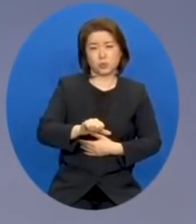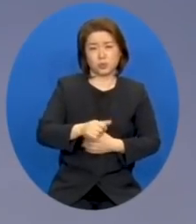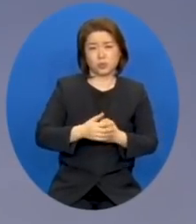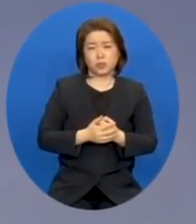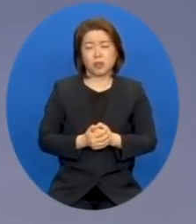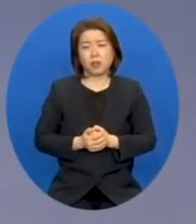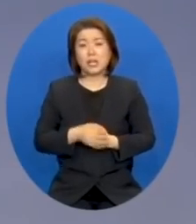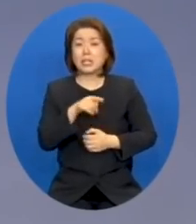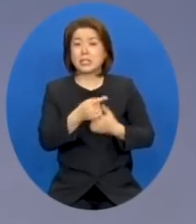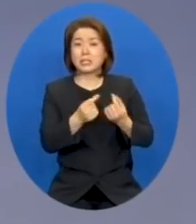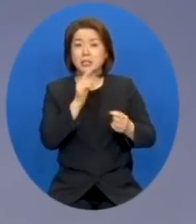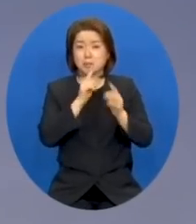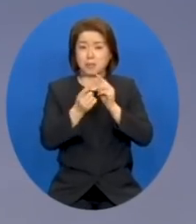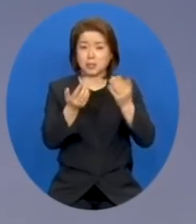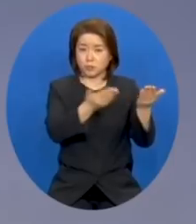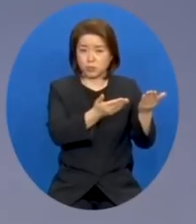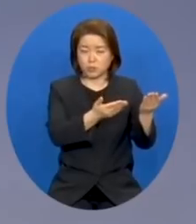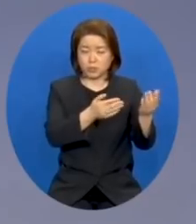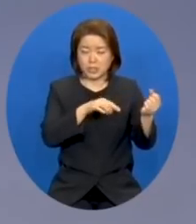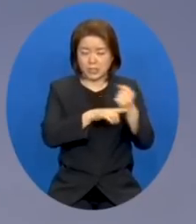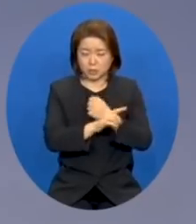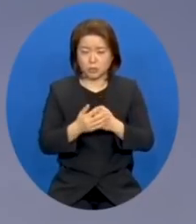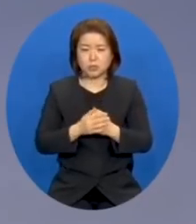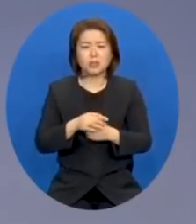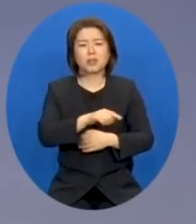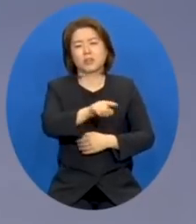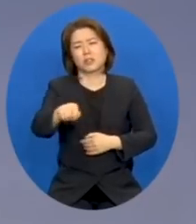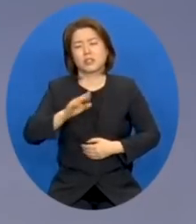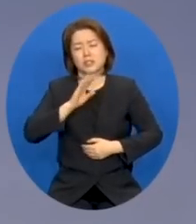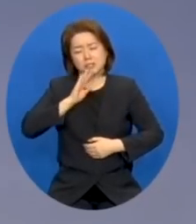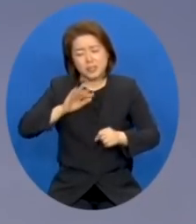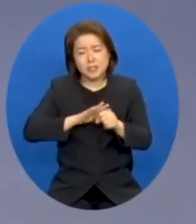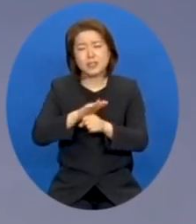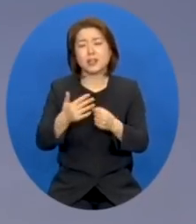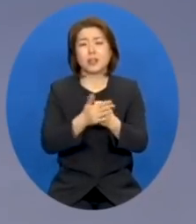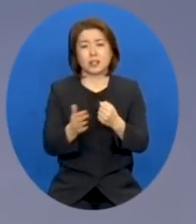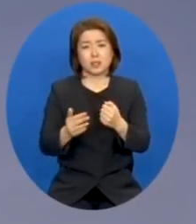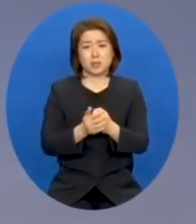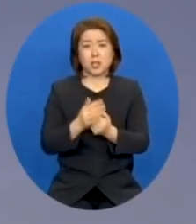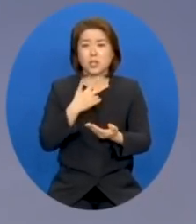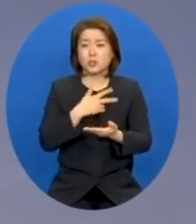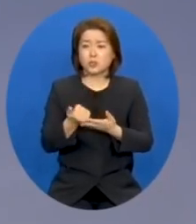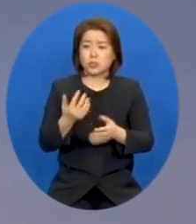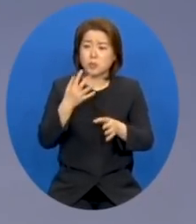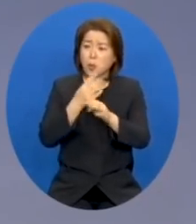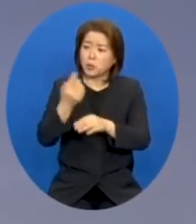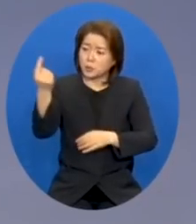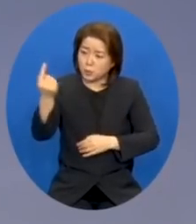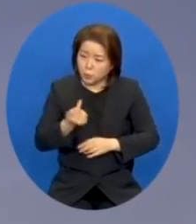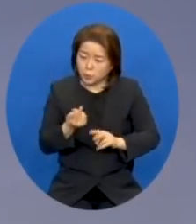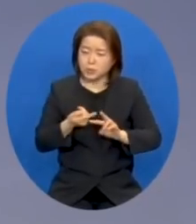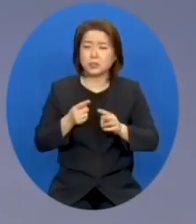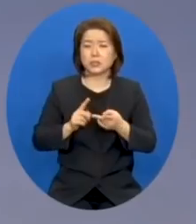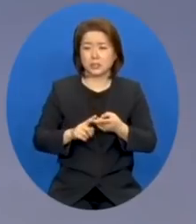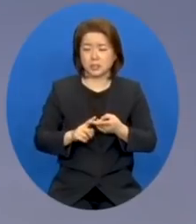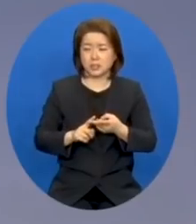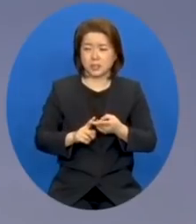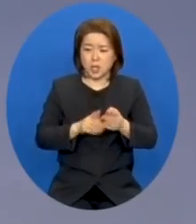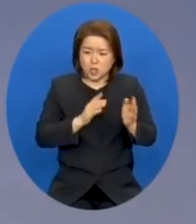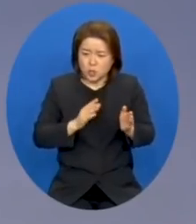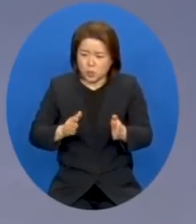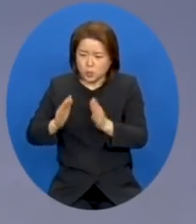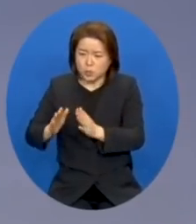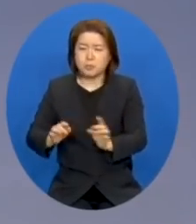말씀 하신 것은 그들을 정말 사랑하니까 주님을 언제 오시더라도 맞이할 준비 하고 살아야